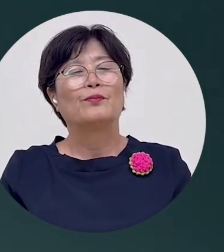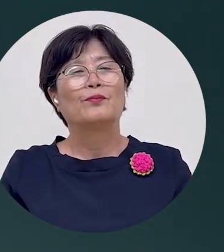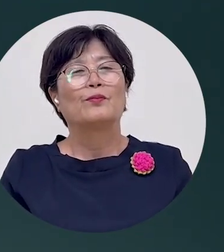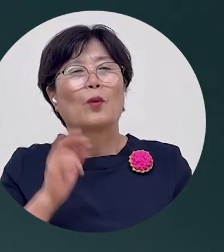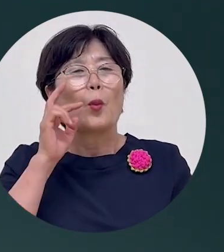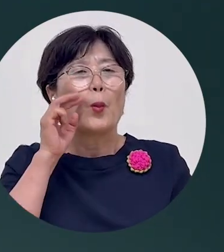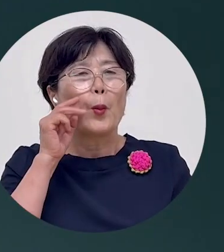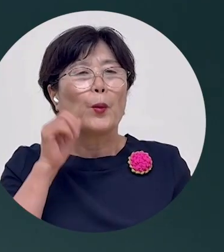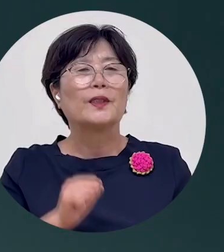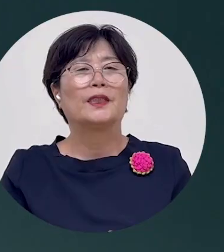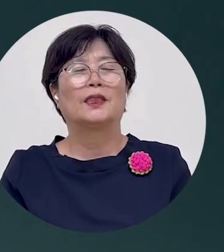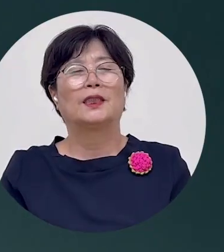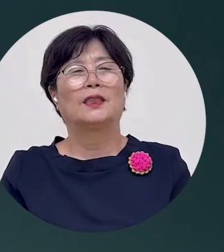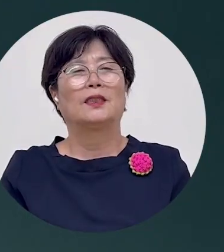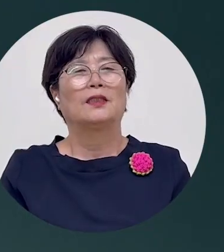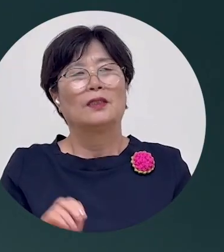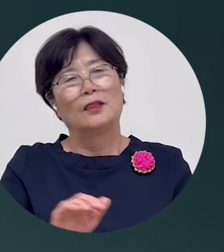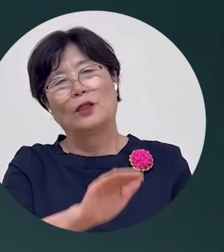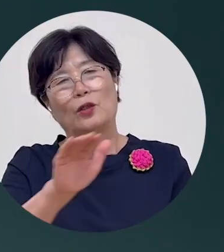혹시 여러분들이